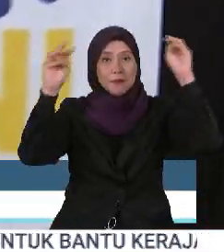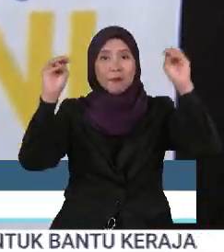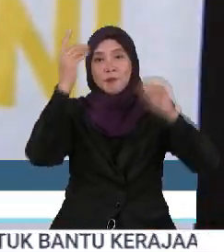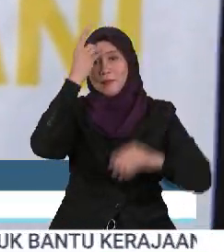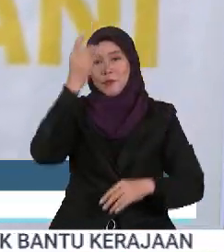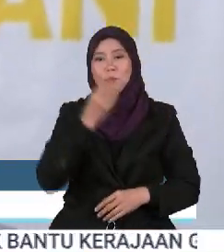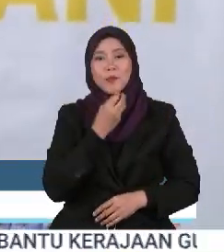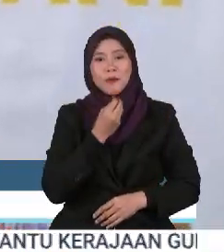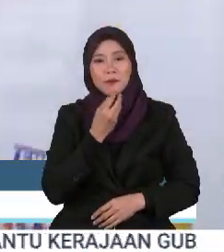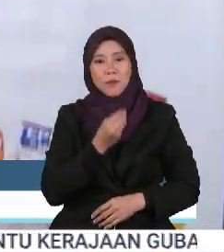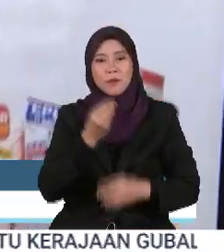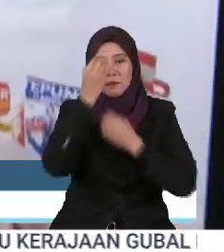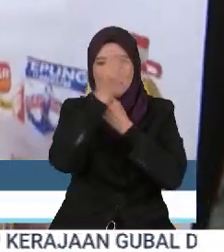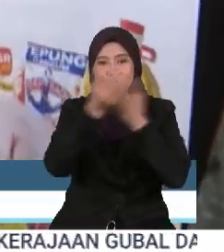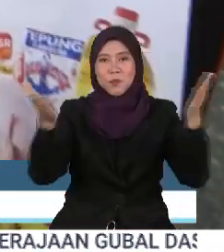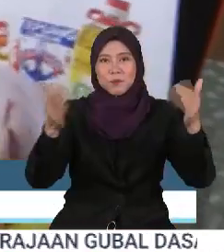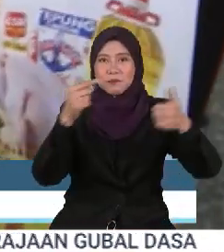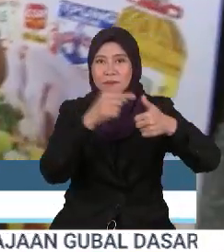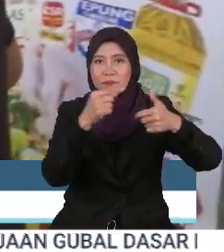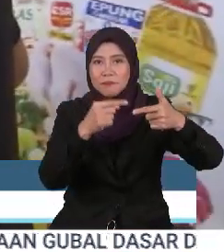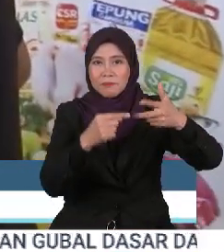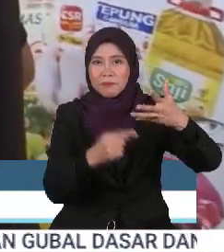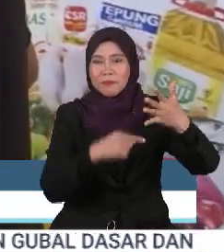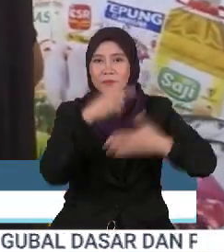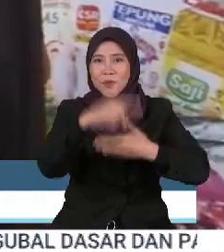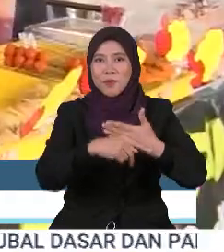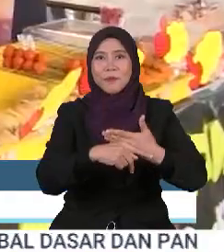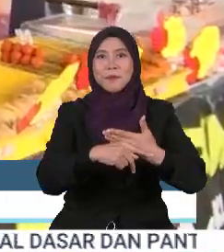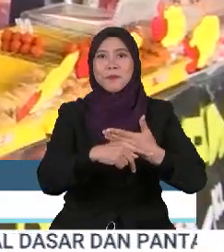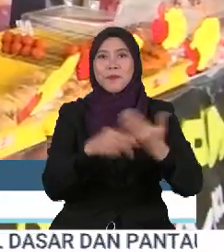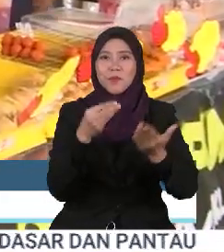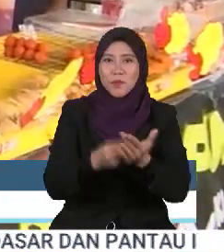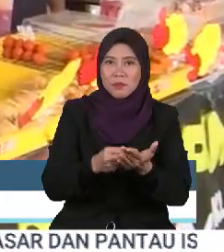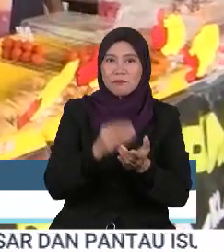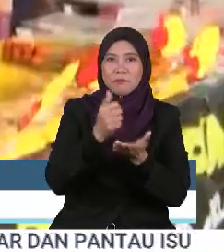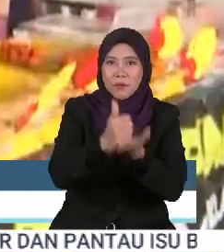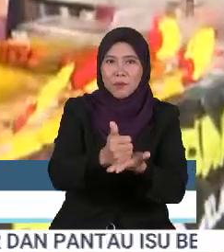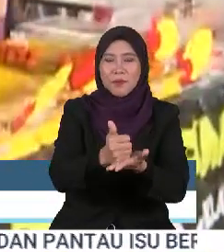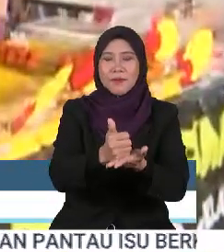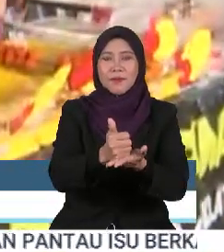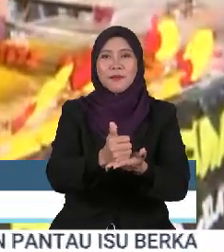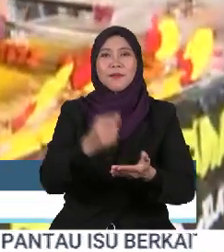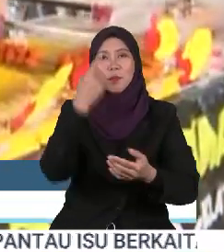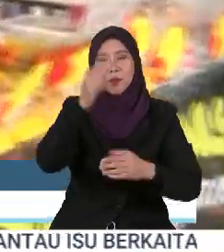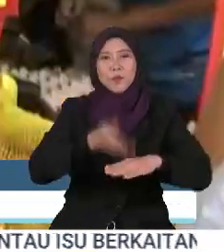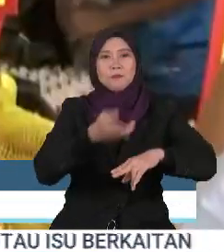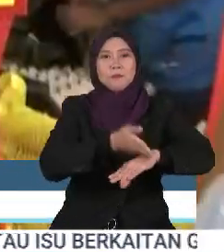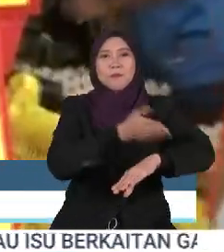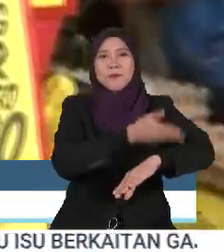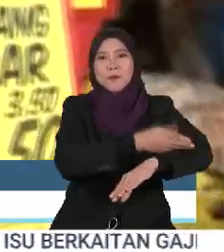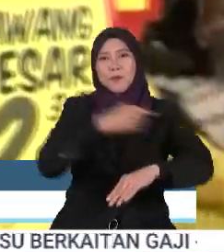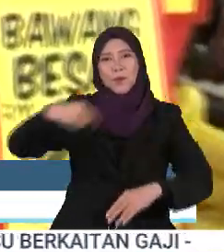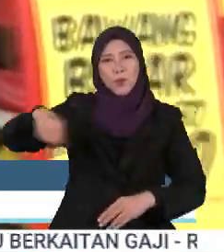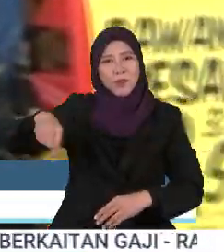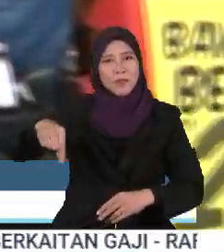tusy Anwar Ibrahim telah mengumumkan beberapa inisiatif dan juga insentif bagi meningkatkan quality hidup dan